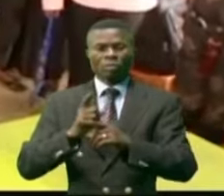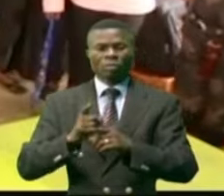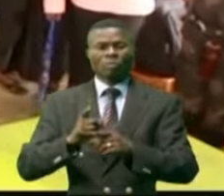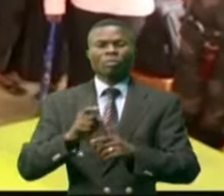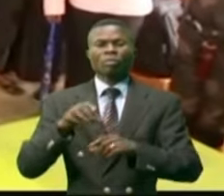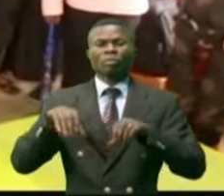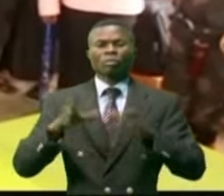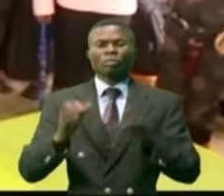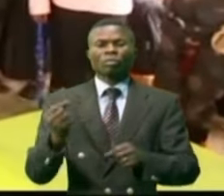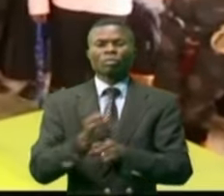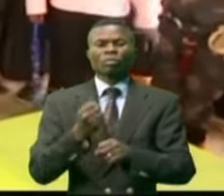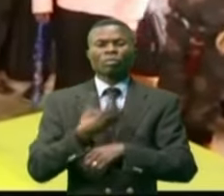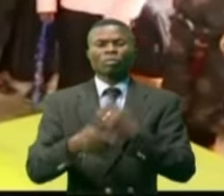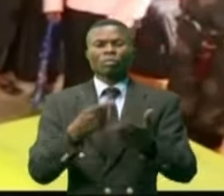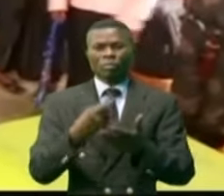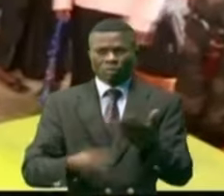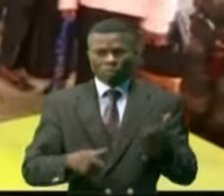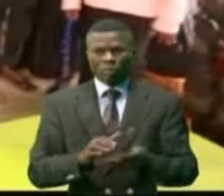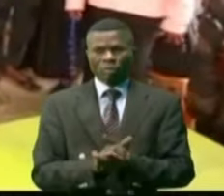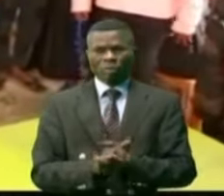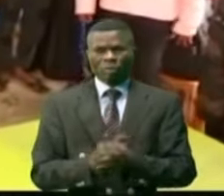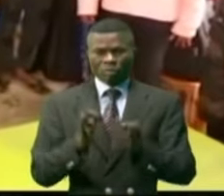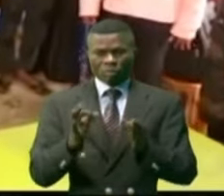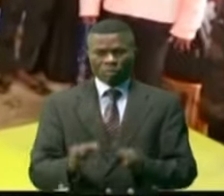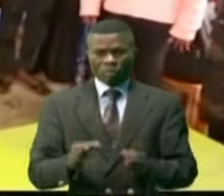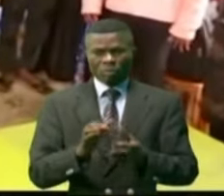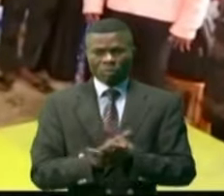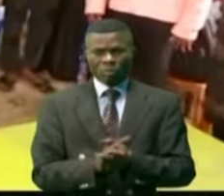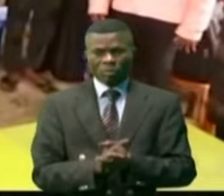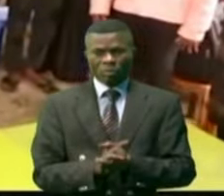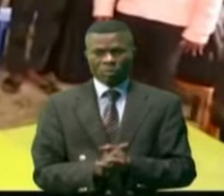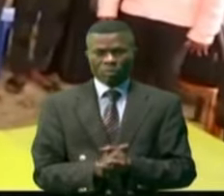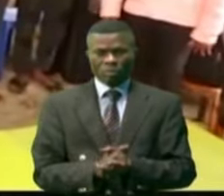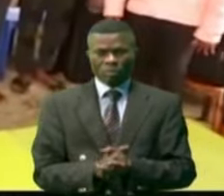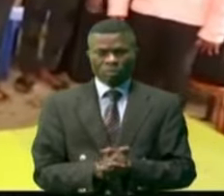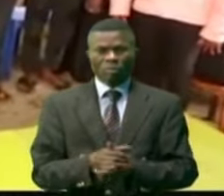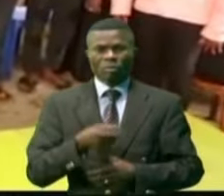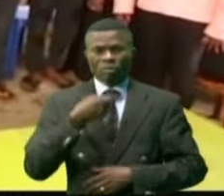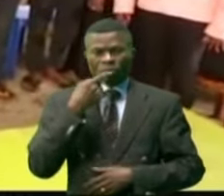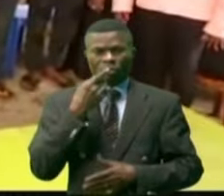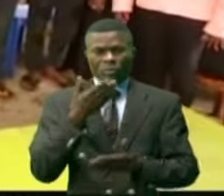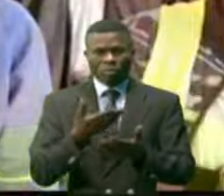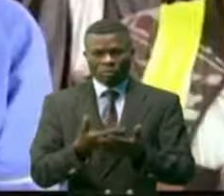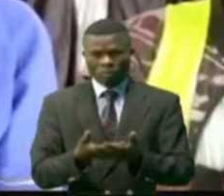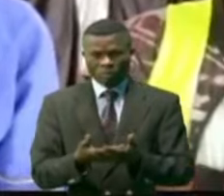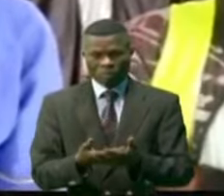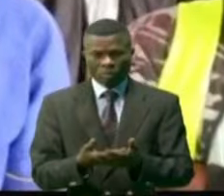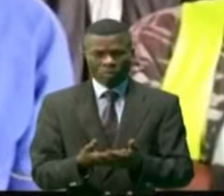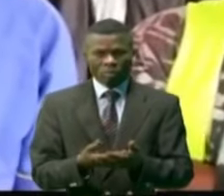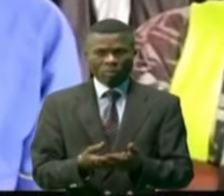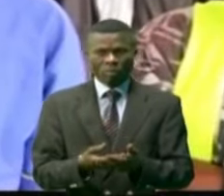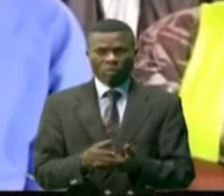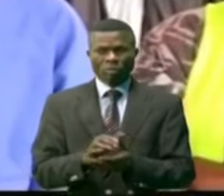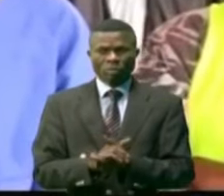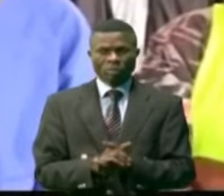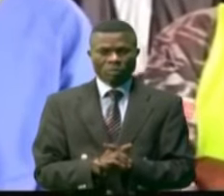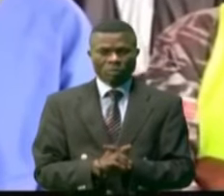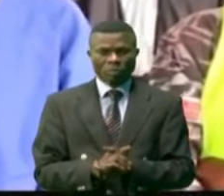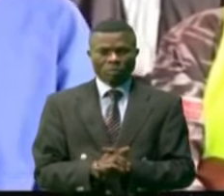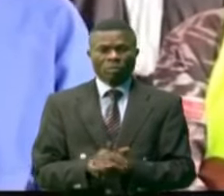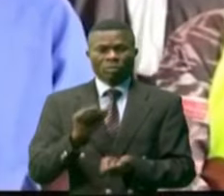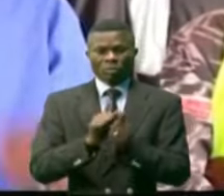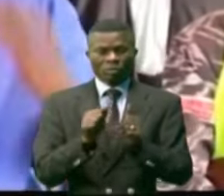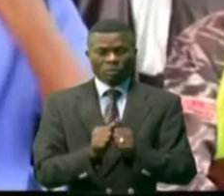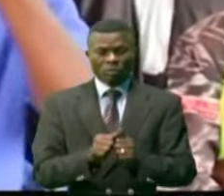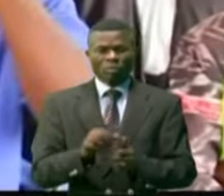et profession. Tous les accusés sont soupçonnés d'avoir joué un rôle dans une attaque récente survenue sur les